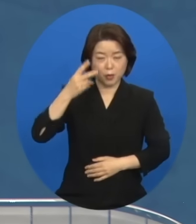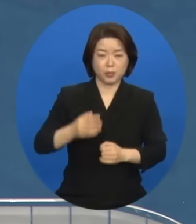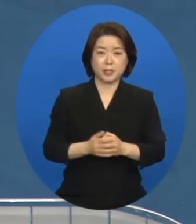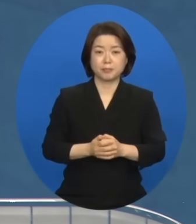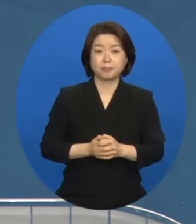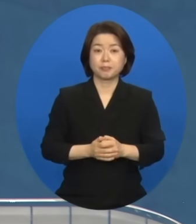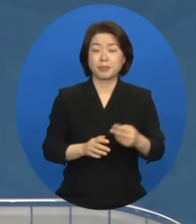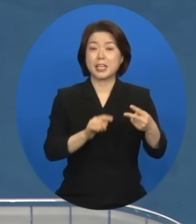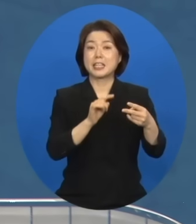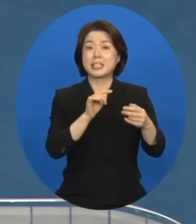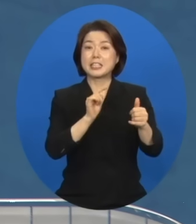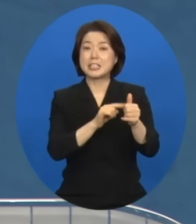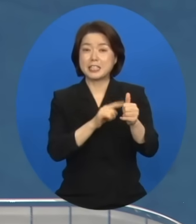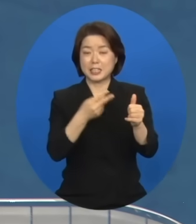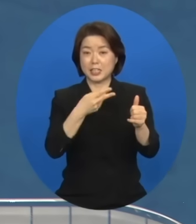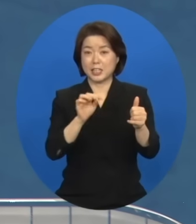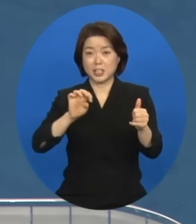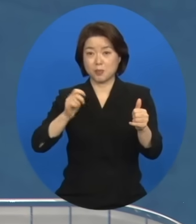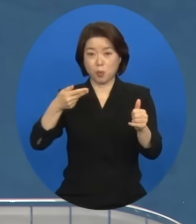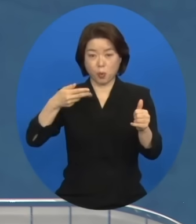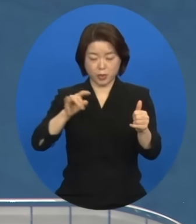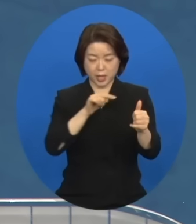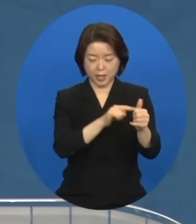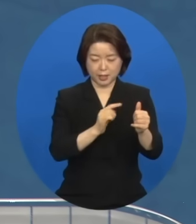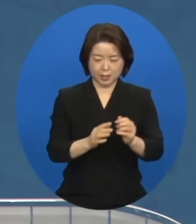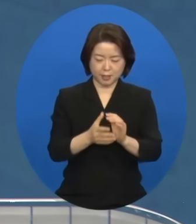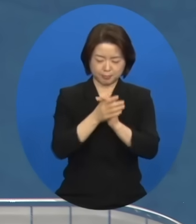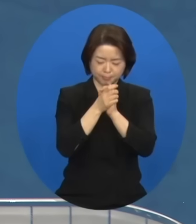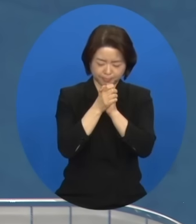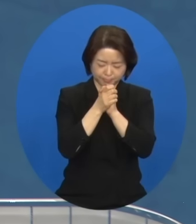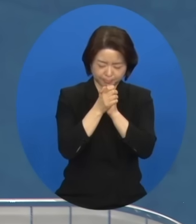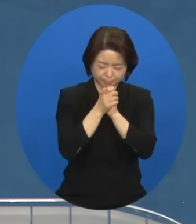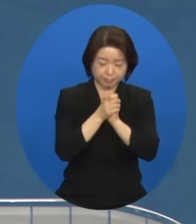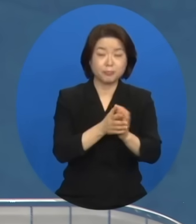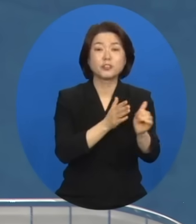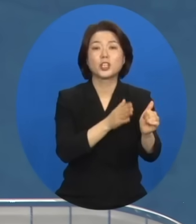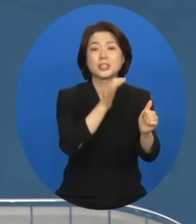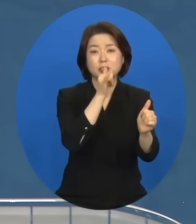디모데에게 아주 간곡하게 명합니다.